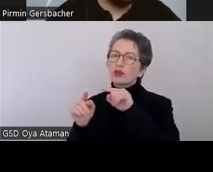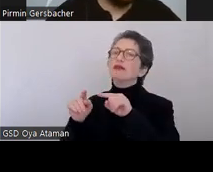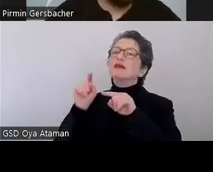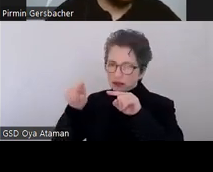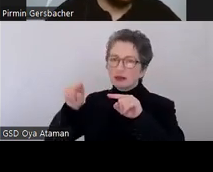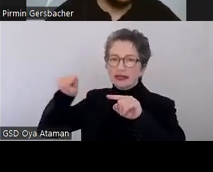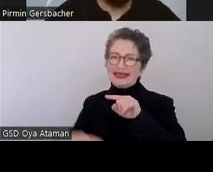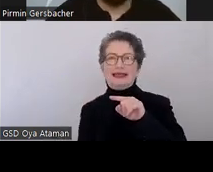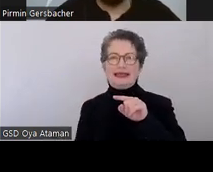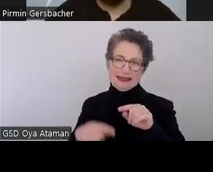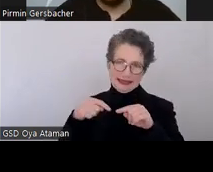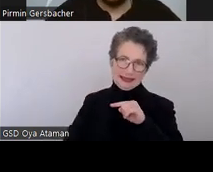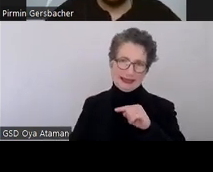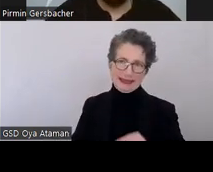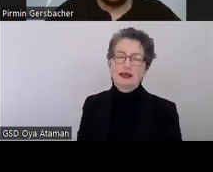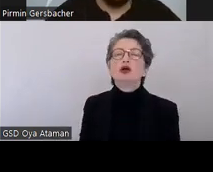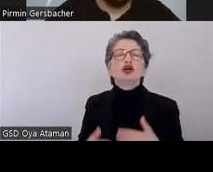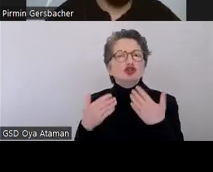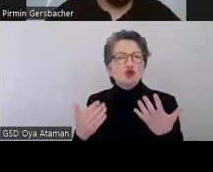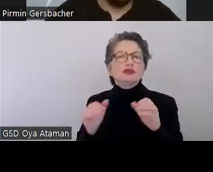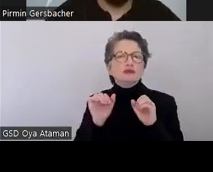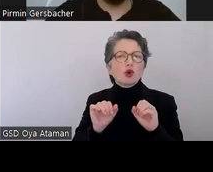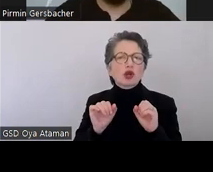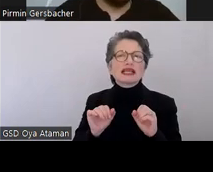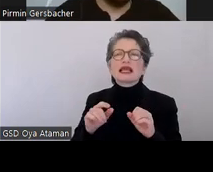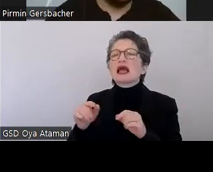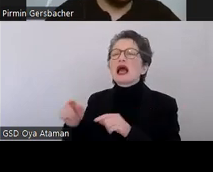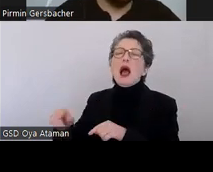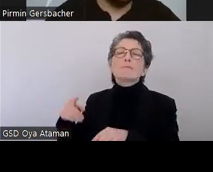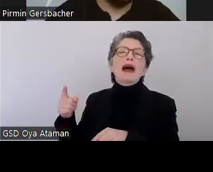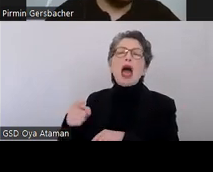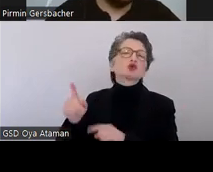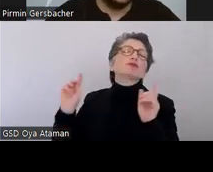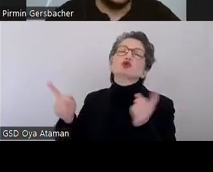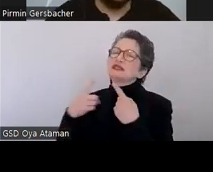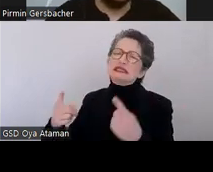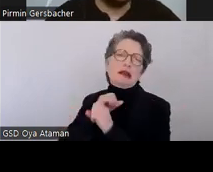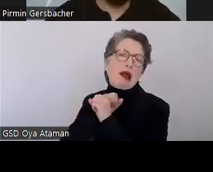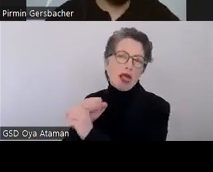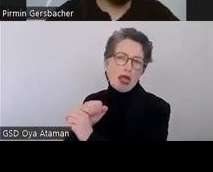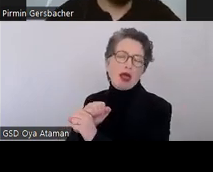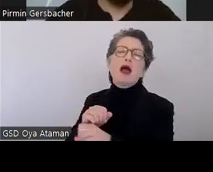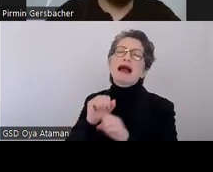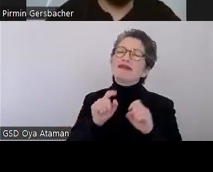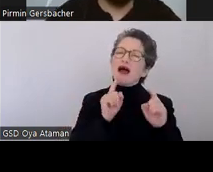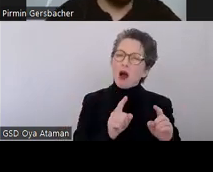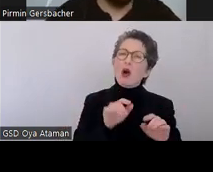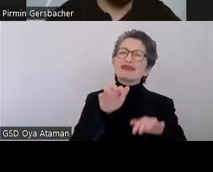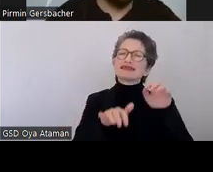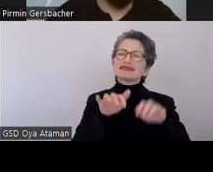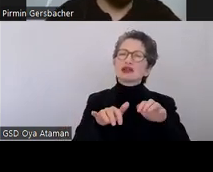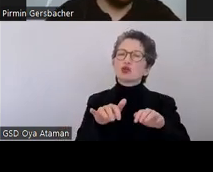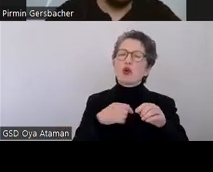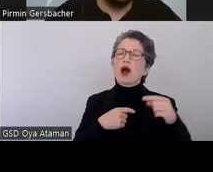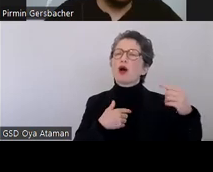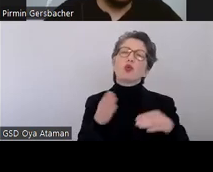ermöglicht werden, dass nicht nur der Fokus auf der Maus liegt, sondern dass man da eben auch nur mit Tastatur die Webseite bedienen